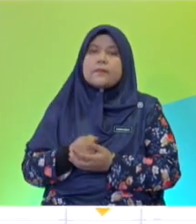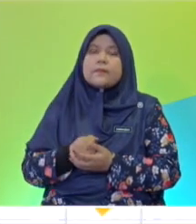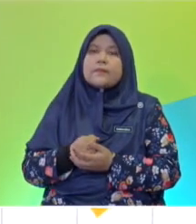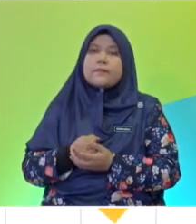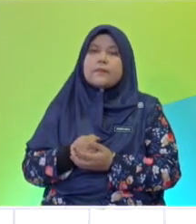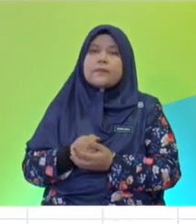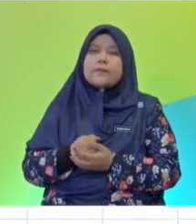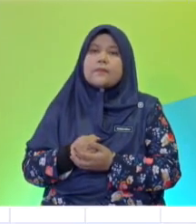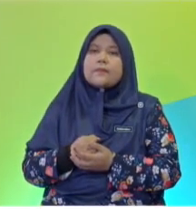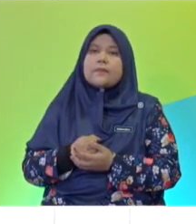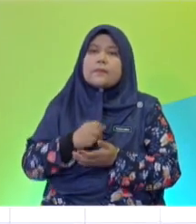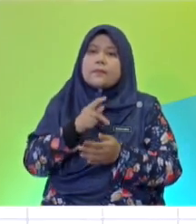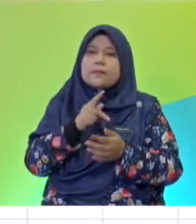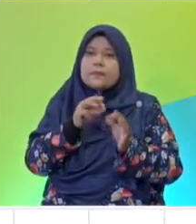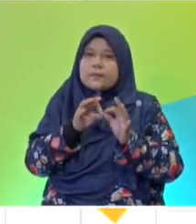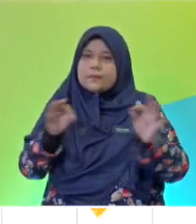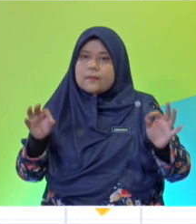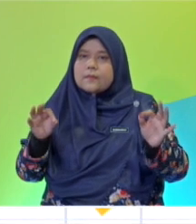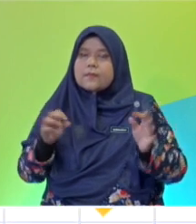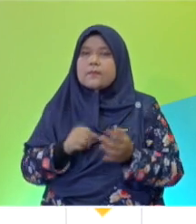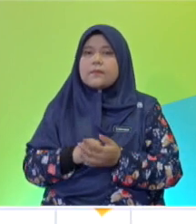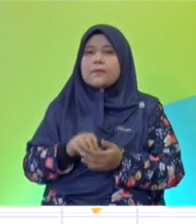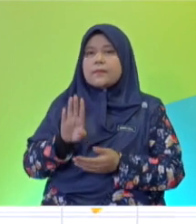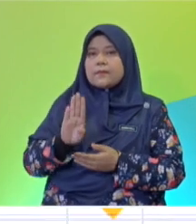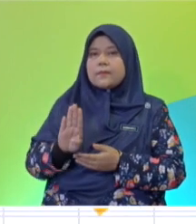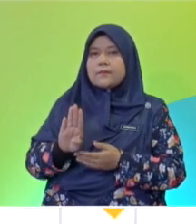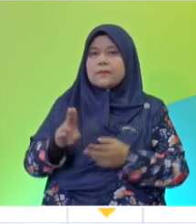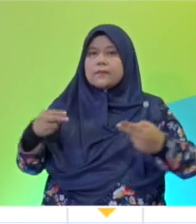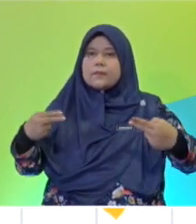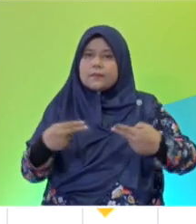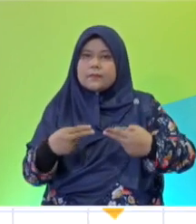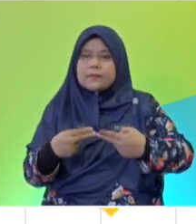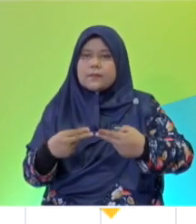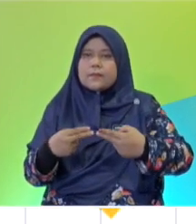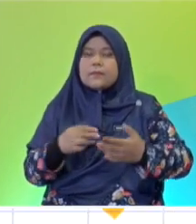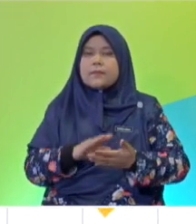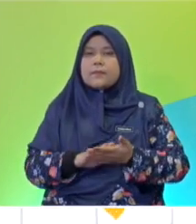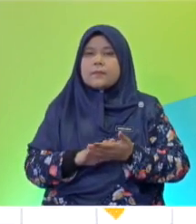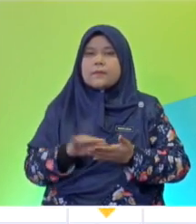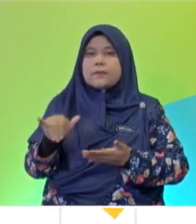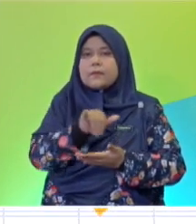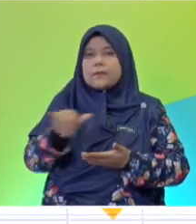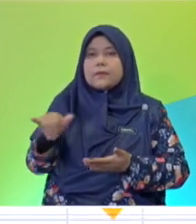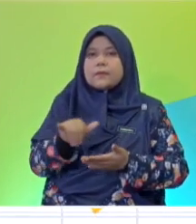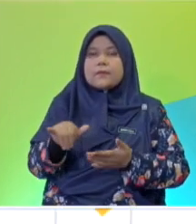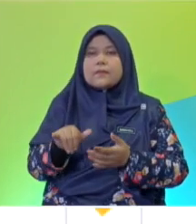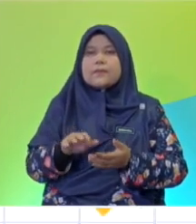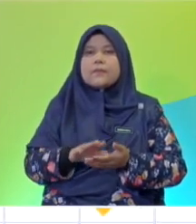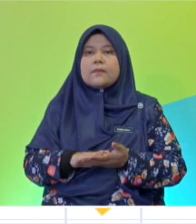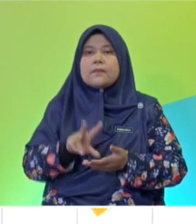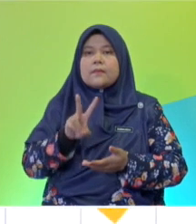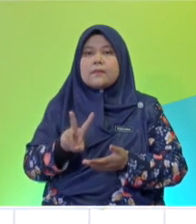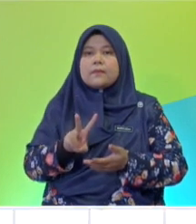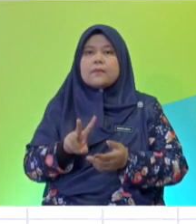masuk ke Daren ialah Bi hubungan yang menyatakan kesamaan antara dua nisbah atau